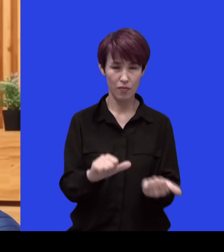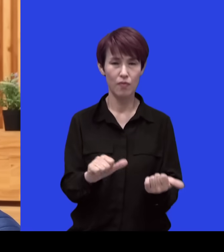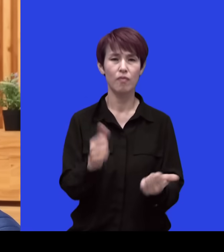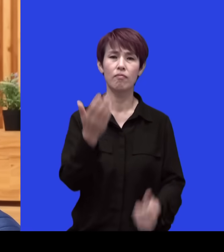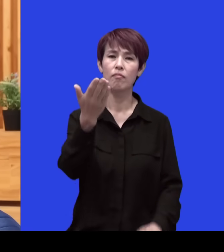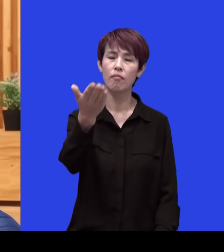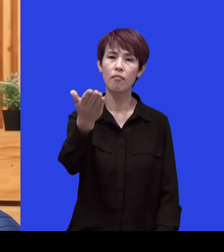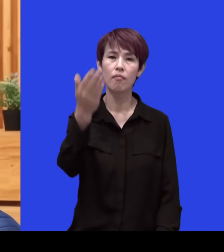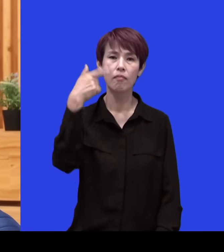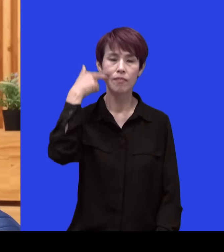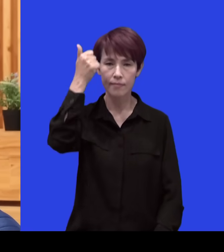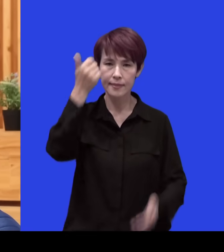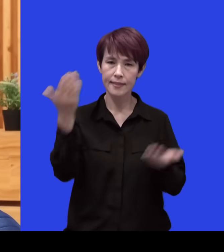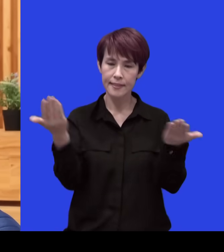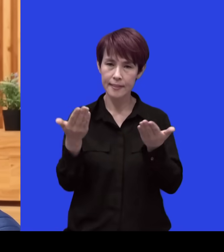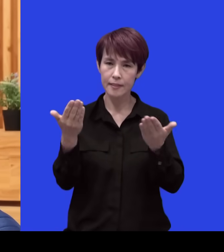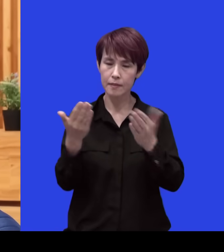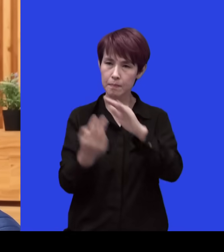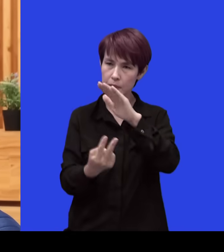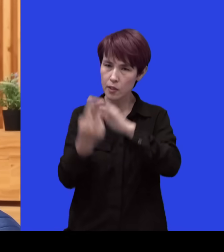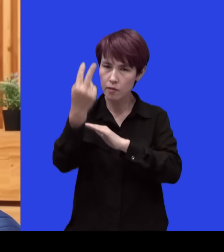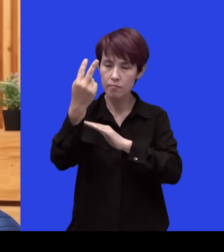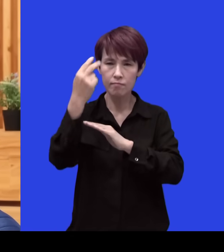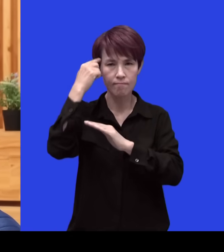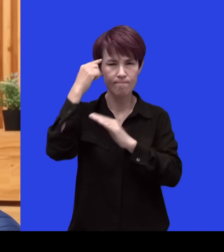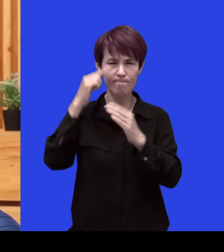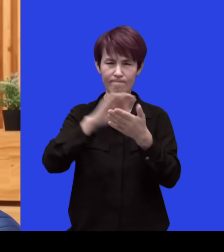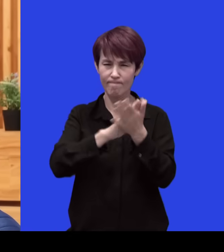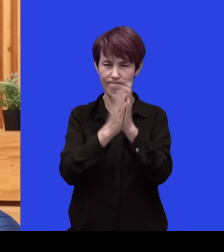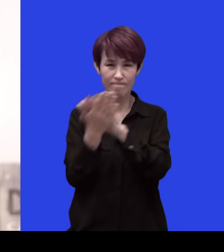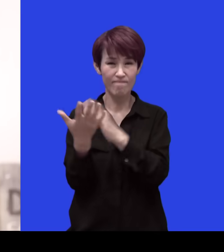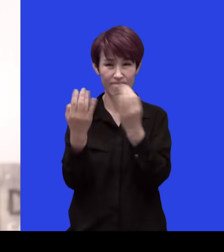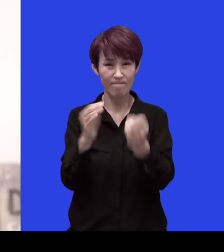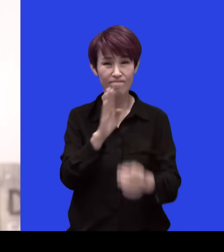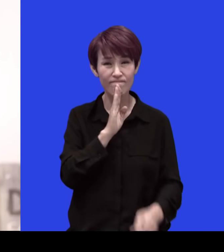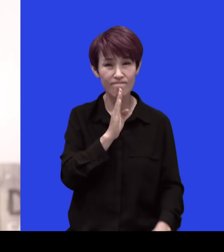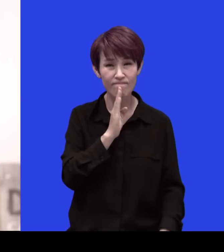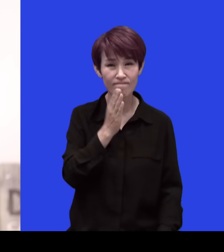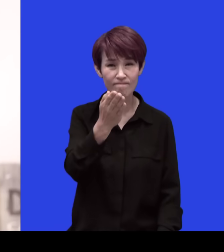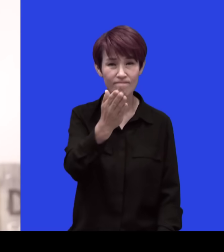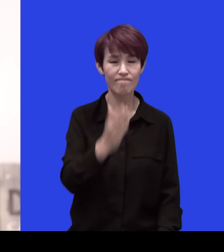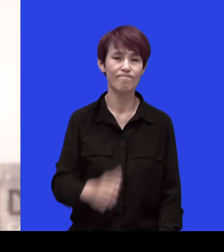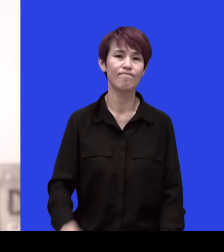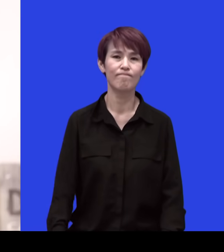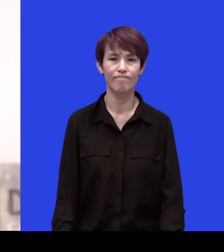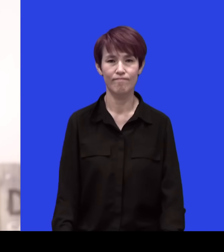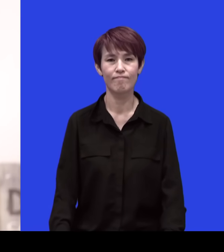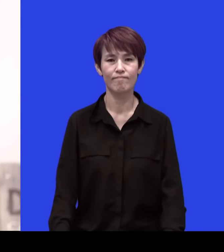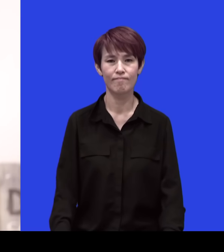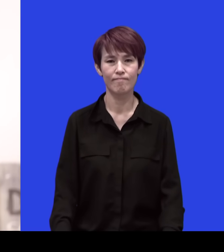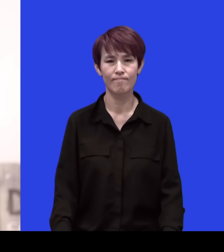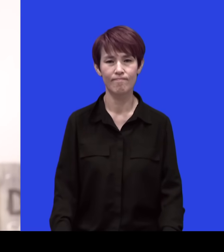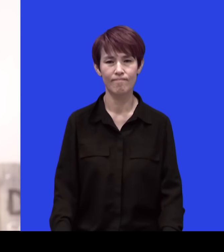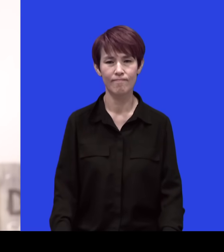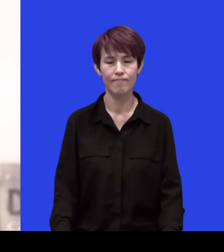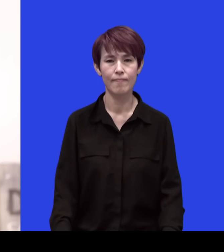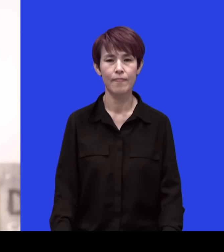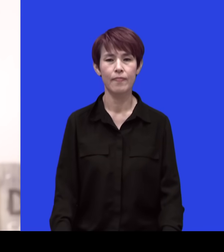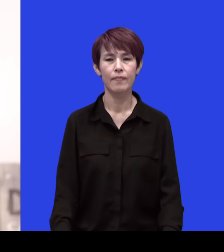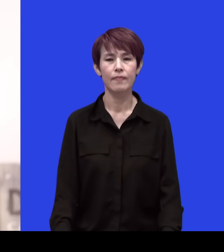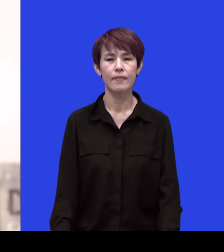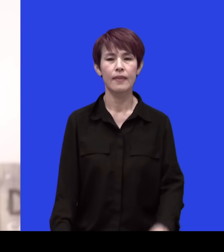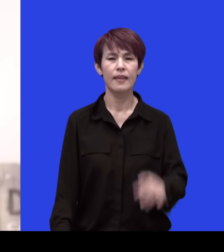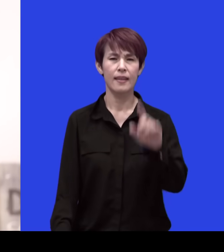사역에 또 비전에 여러 가지 생각이 변화가 많았을 것 같아요. 그러니까 이제 정말 한 영혼이